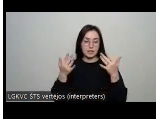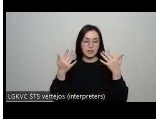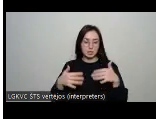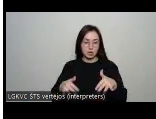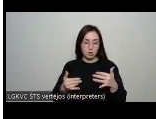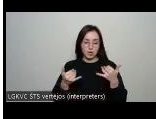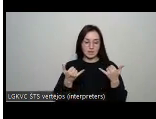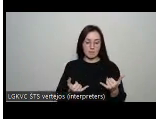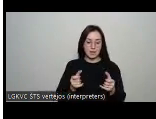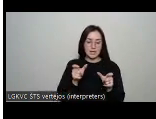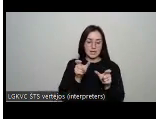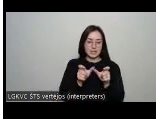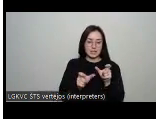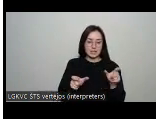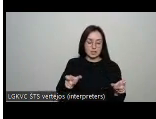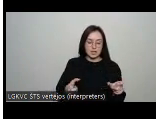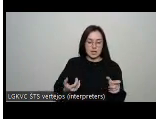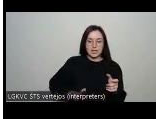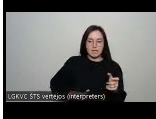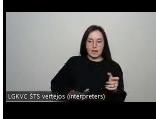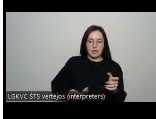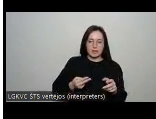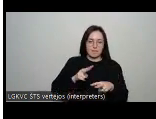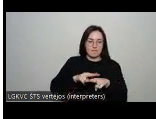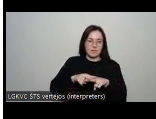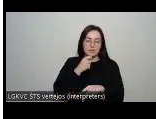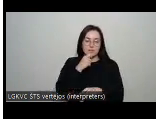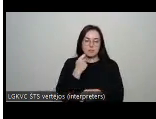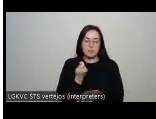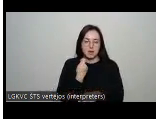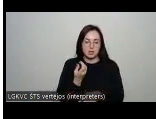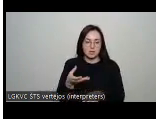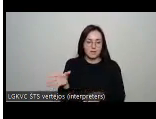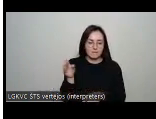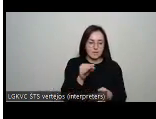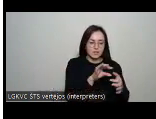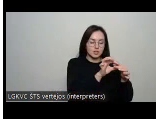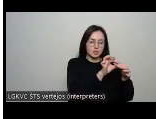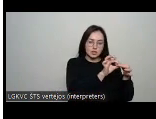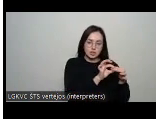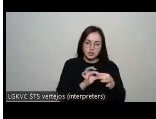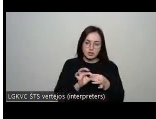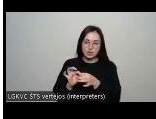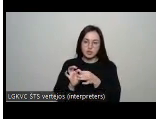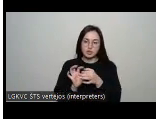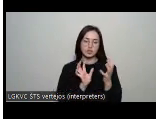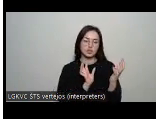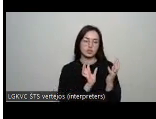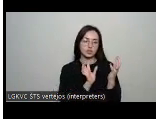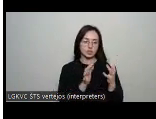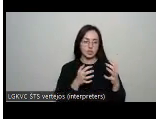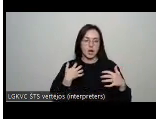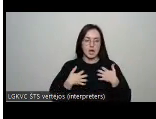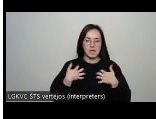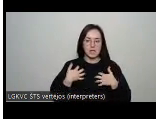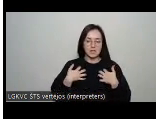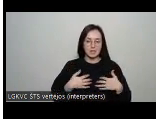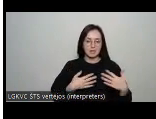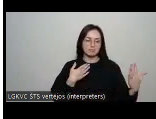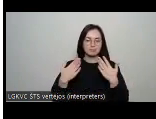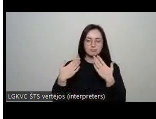gyventi. Mes esame daug labiau sujungti, susijęti. Ir tie ryšiai yra labai greiti, taigi atsižvelgimas